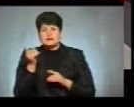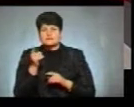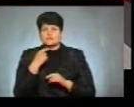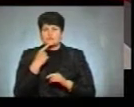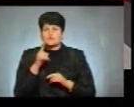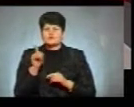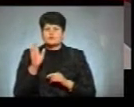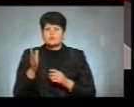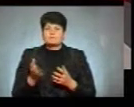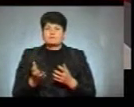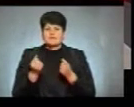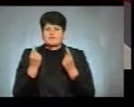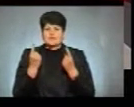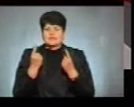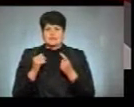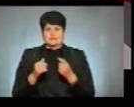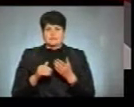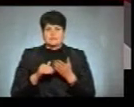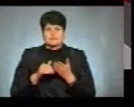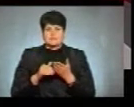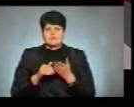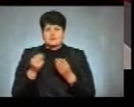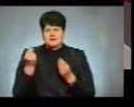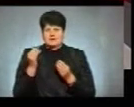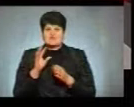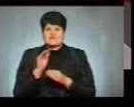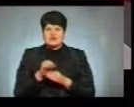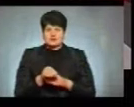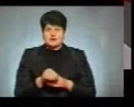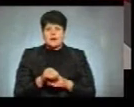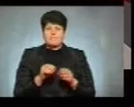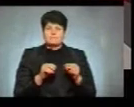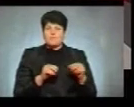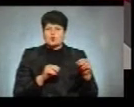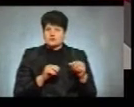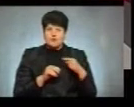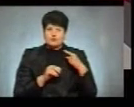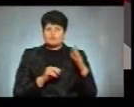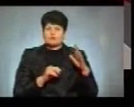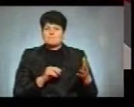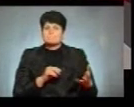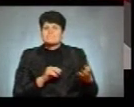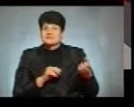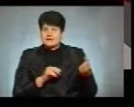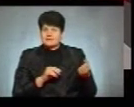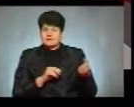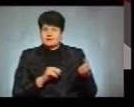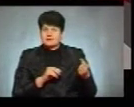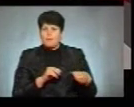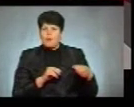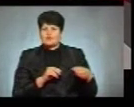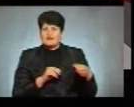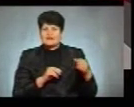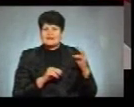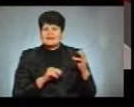зауважує, що він буде підтримувати великих інвесторів. Значить, Порошенко каже, що він буде підтримувати, скажімо, такі портфельні інвестиції